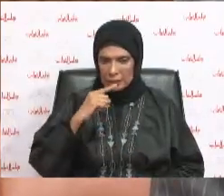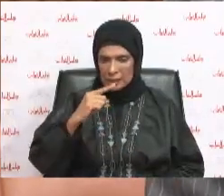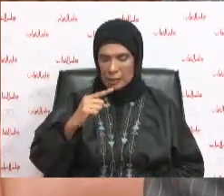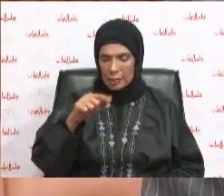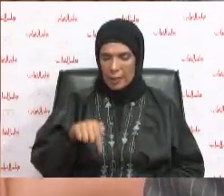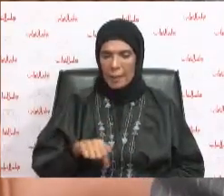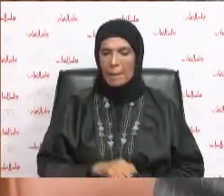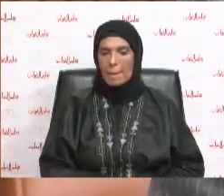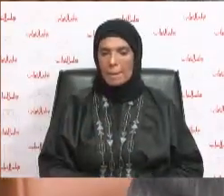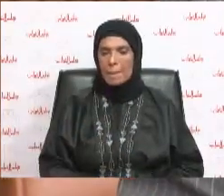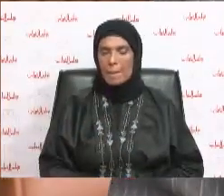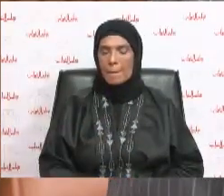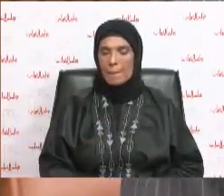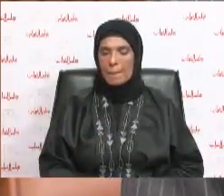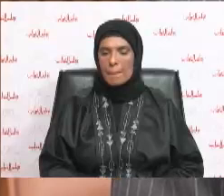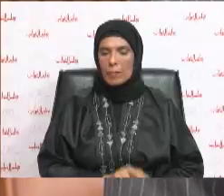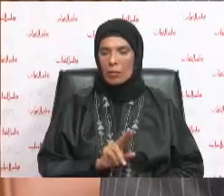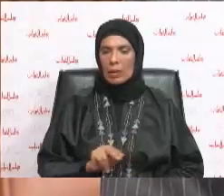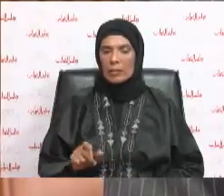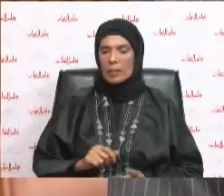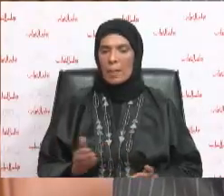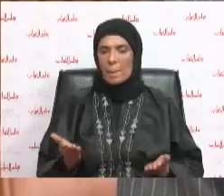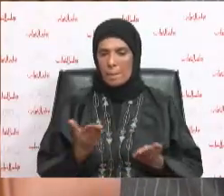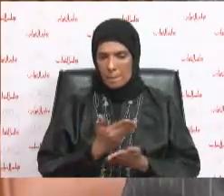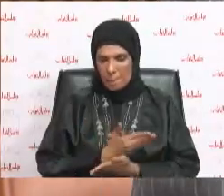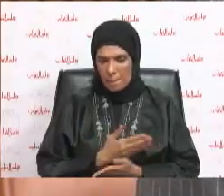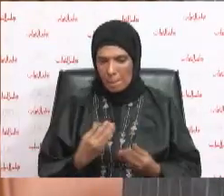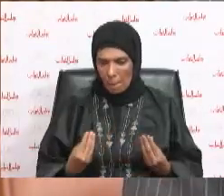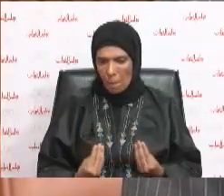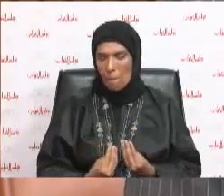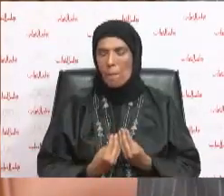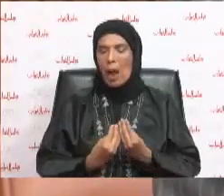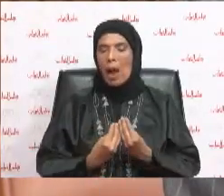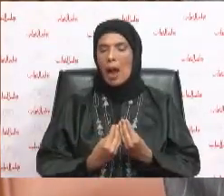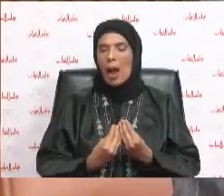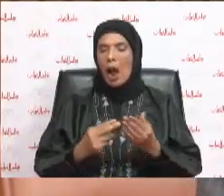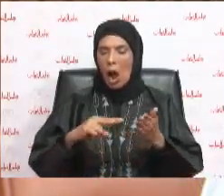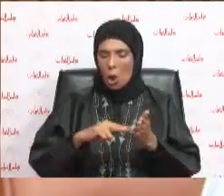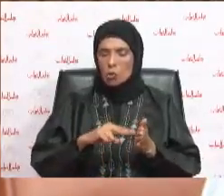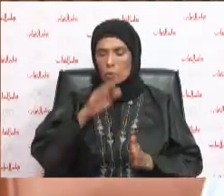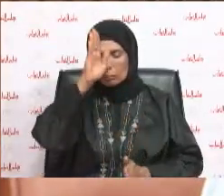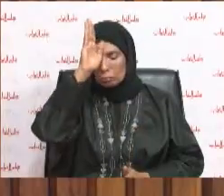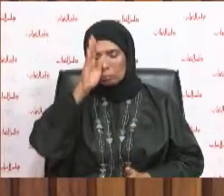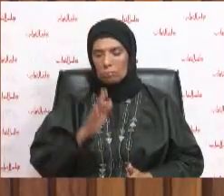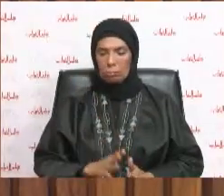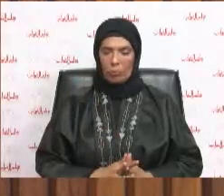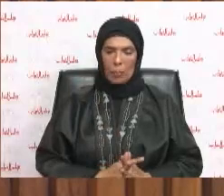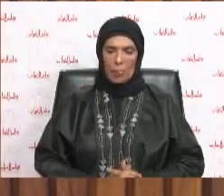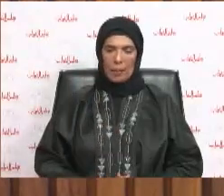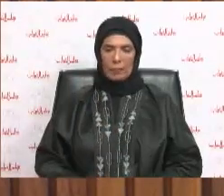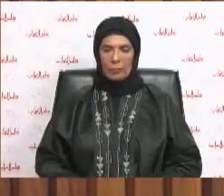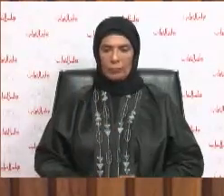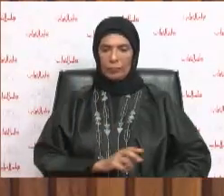لاحقة أن يكون مثل هذه الاتفاقيات موجودة لنوافق عليها. وشكرا لكم سعادة. شكرا سعادة